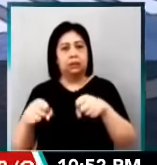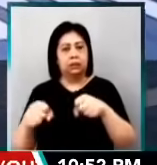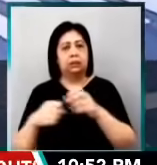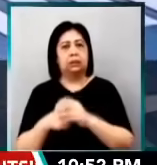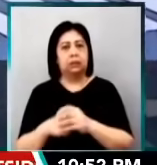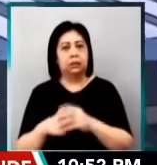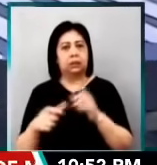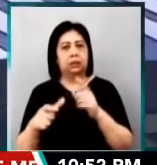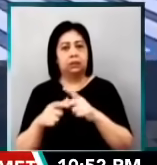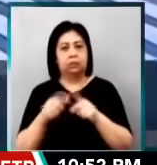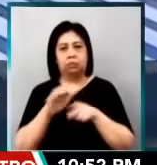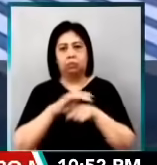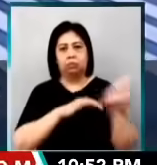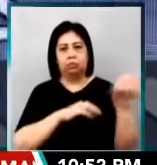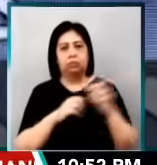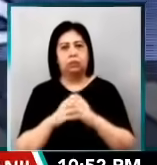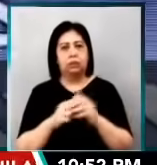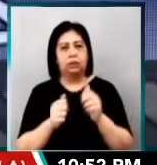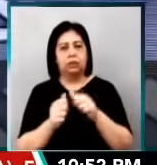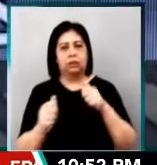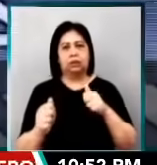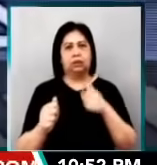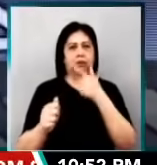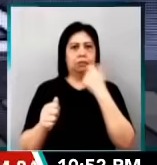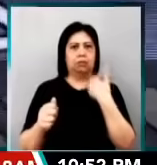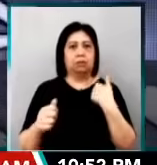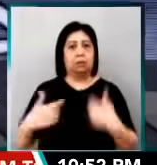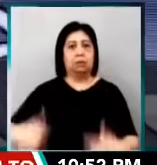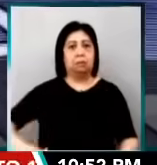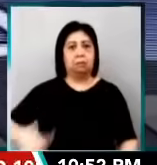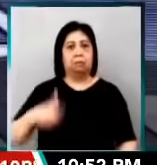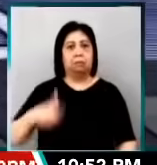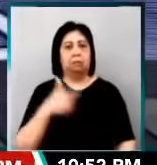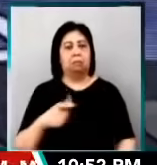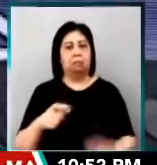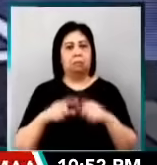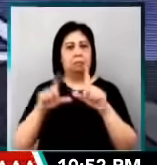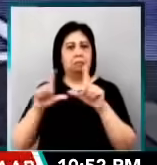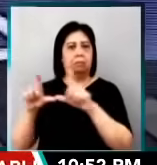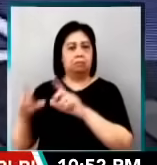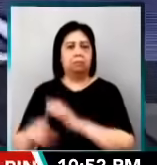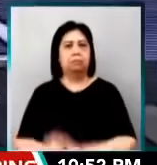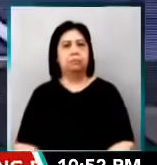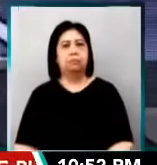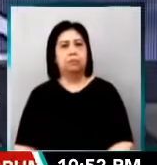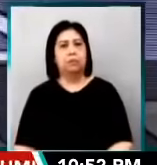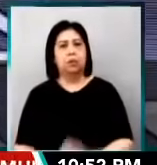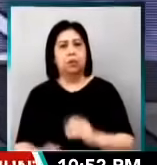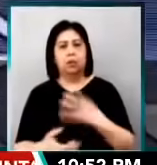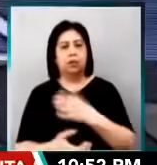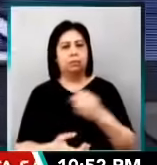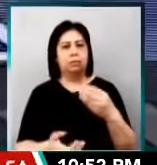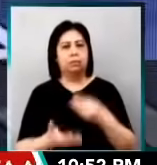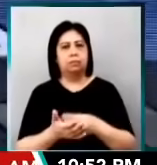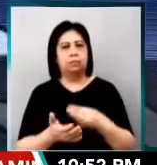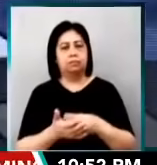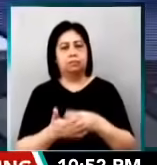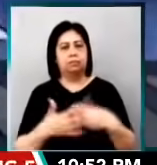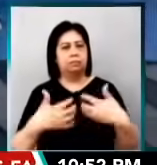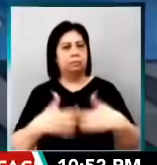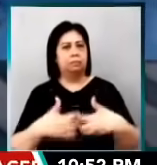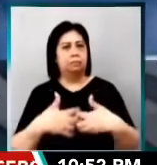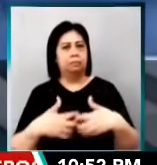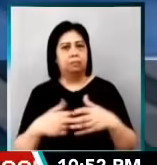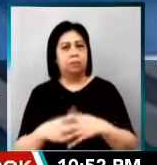tumakas. Napatras ang tanod dahil naglabas daw ng baril ang mga salarin. Walang natangay mula sa money transfer machine na naglalaman